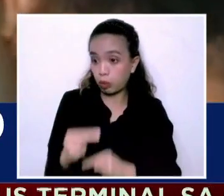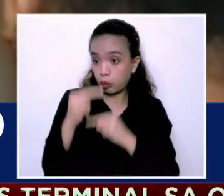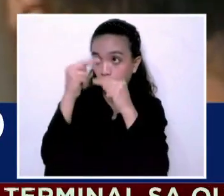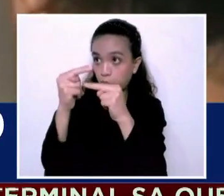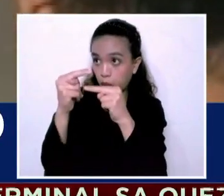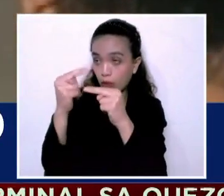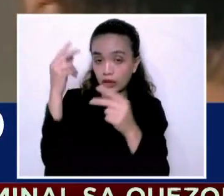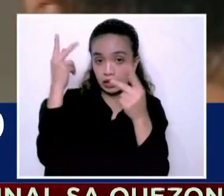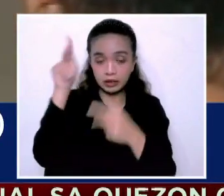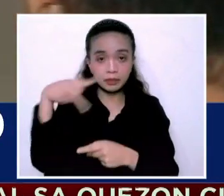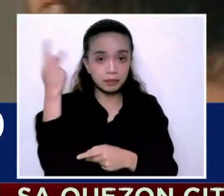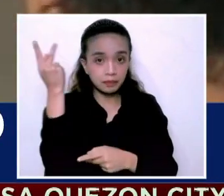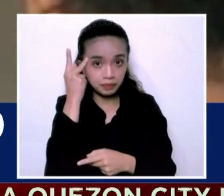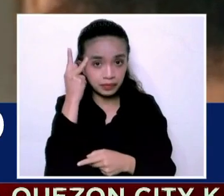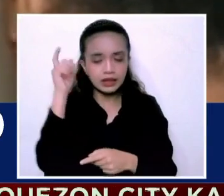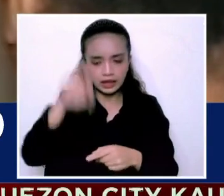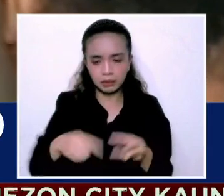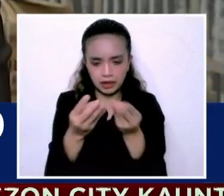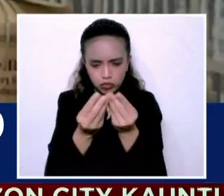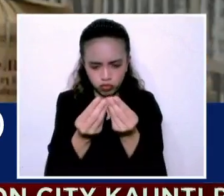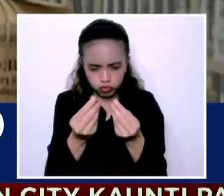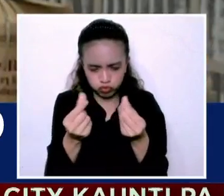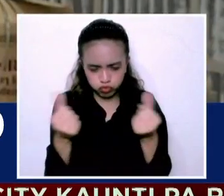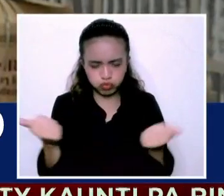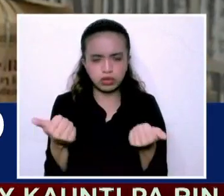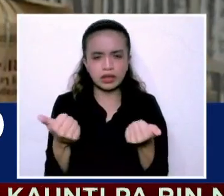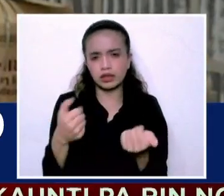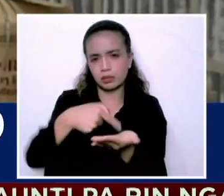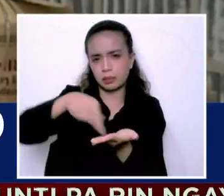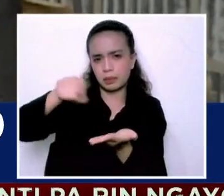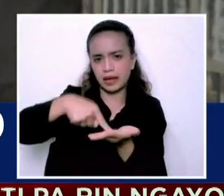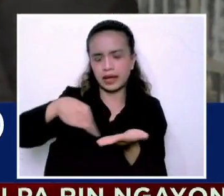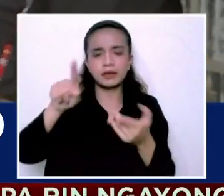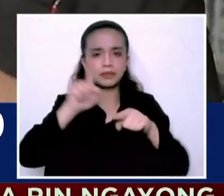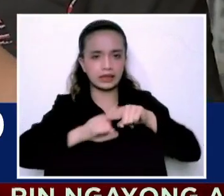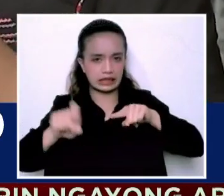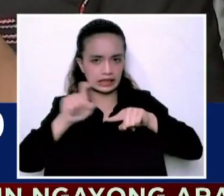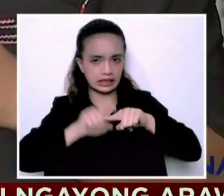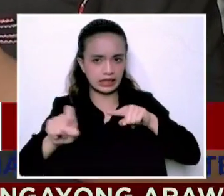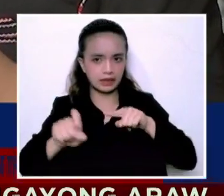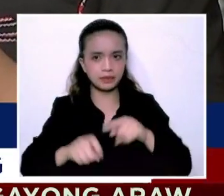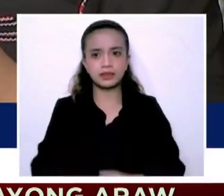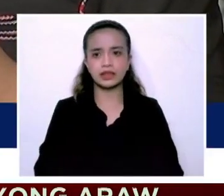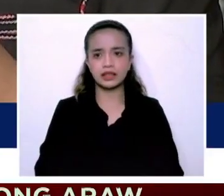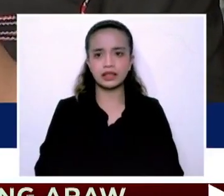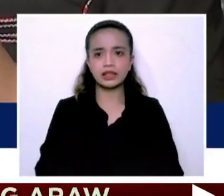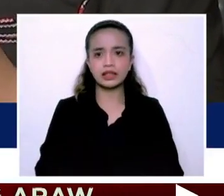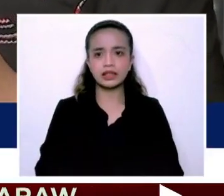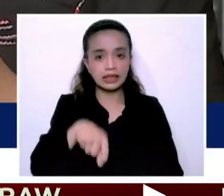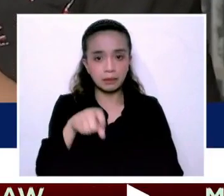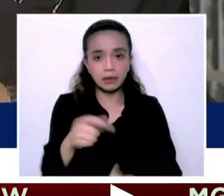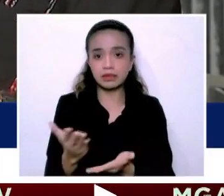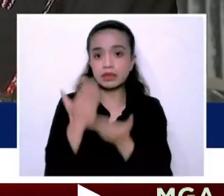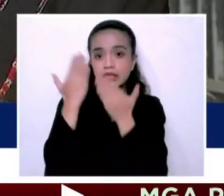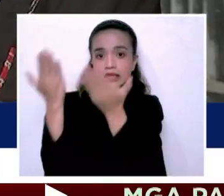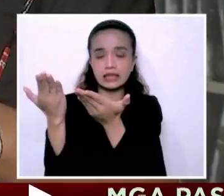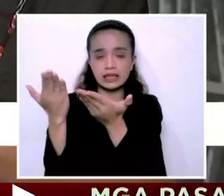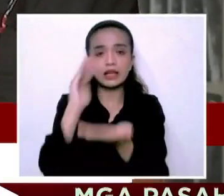at pababain ang singil sa kuryente. Isulong natin ang pagpapababa ng presyo ng